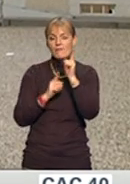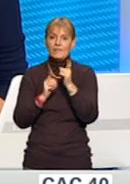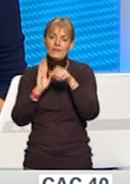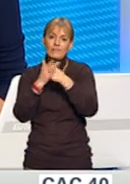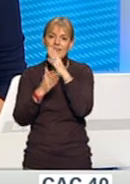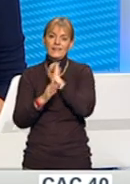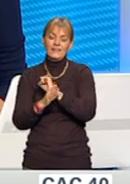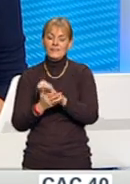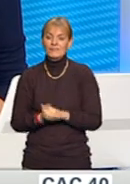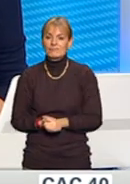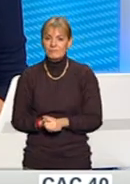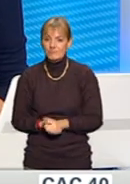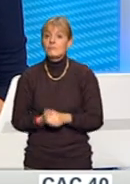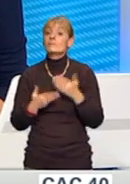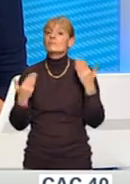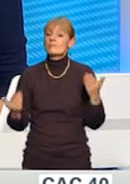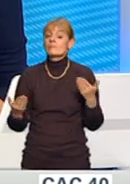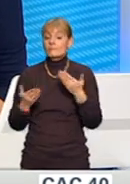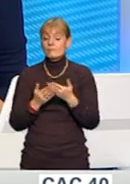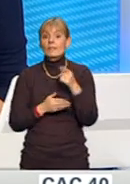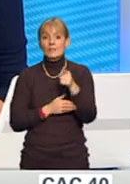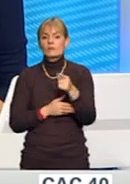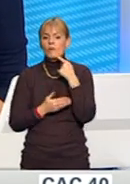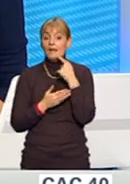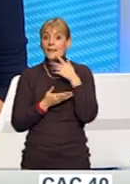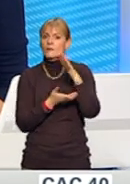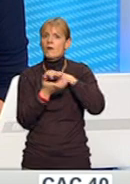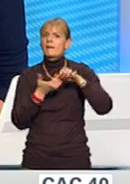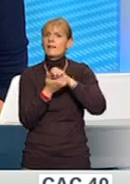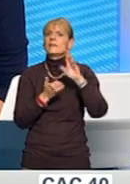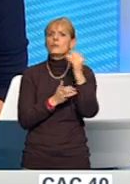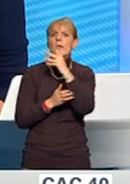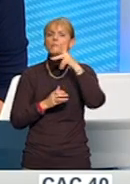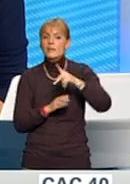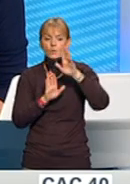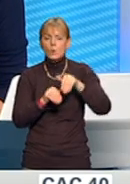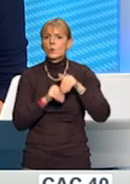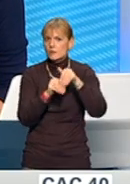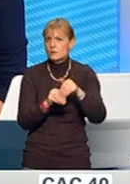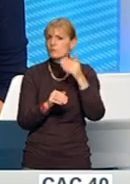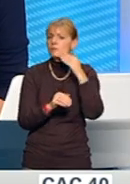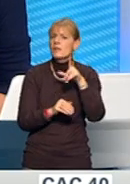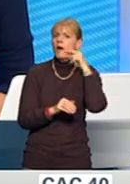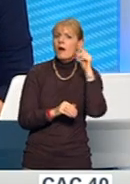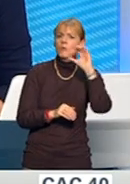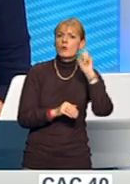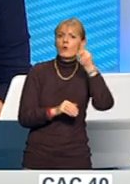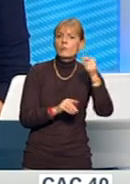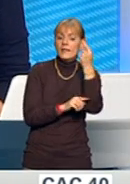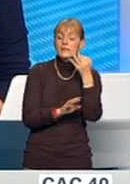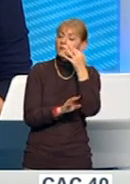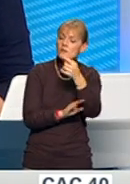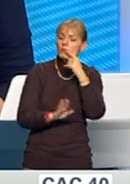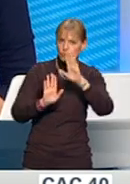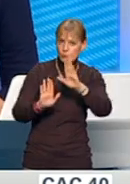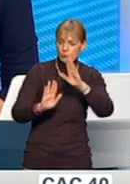mi-janvier donc. Adrien Jeanne avec Jérémy Brigot, la crise à l'UMP et ce nouveau délai. Jean-François Copé annonce qu'il va falloir attendre début janvier pour